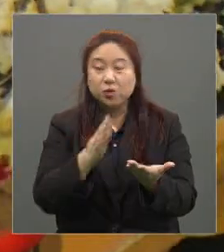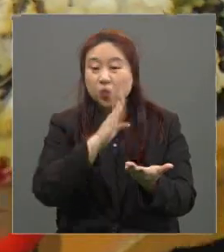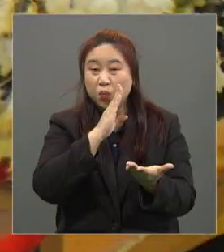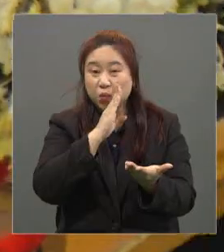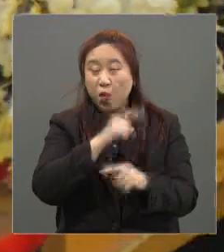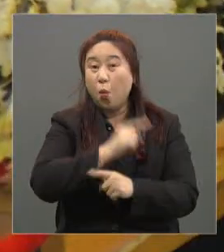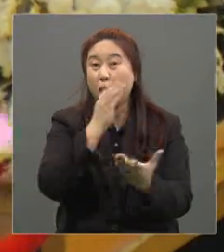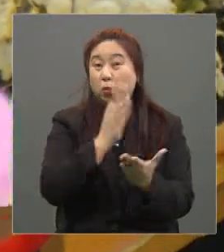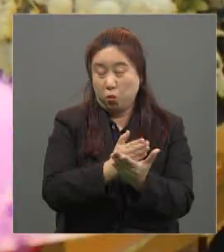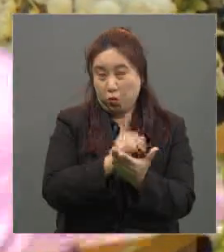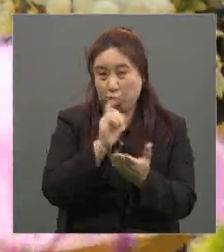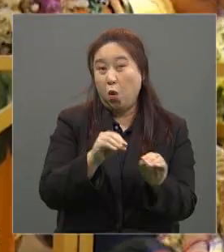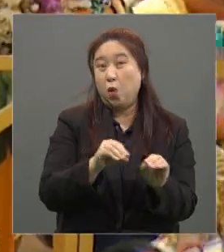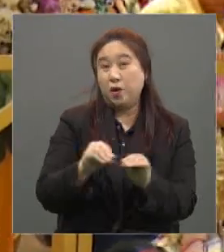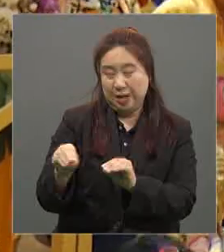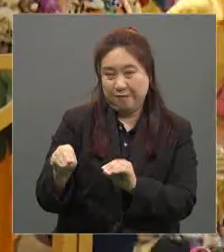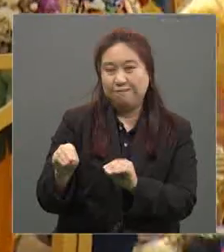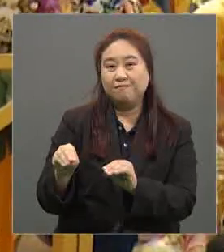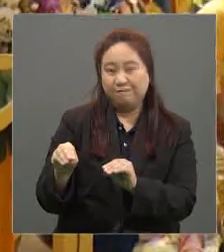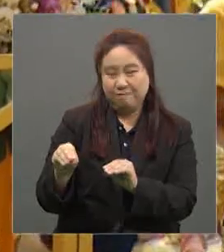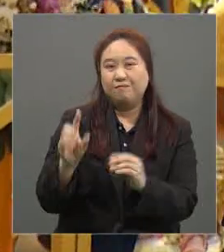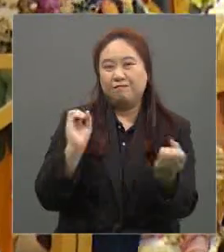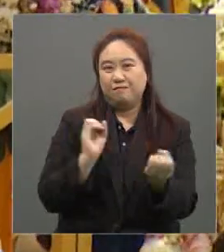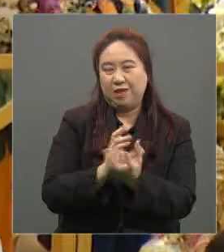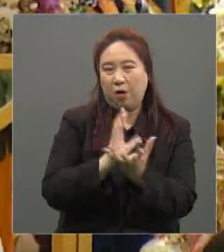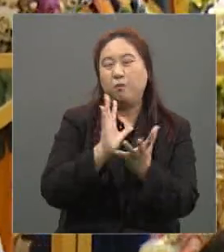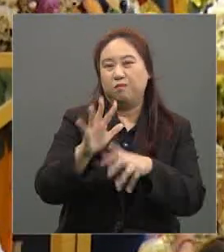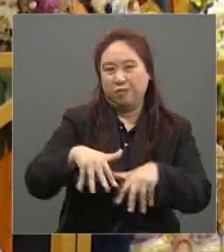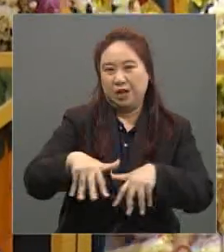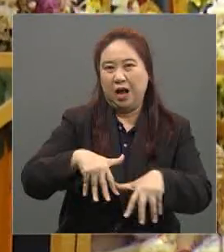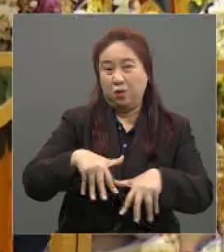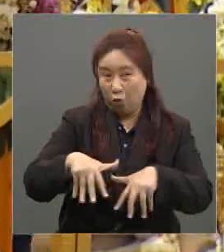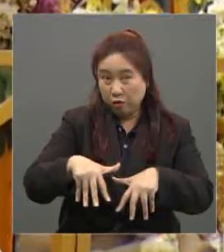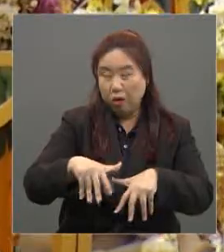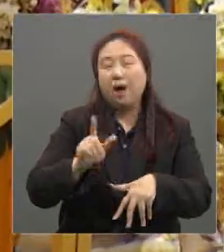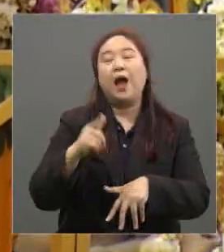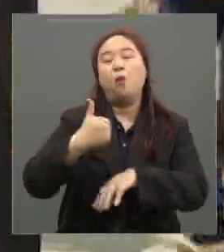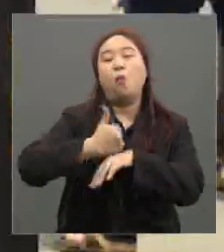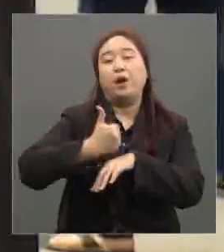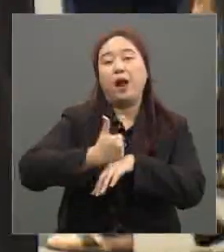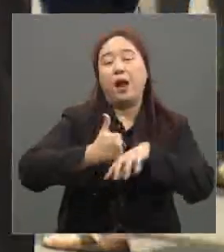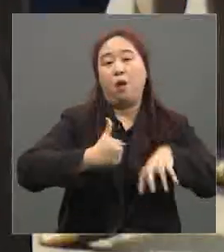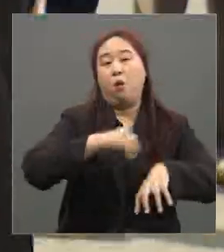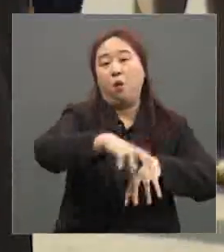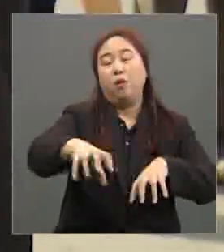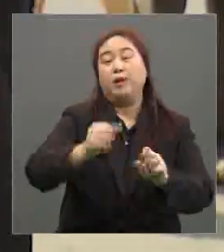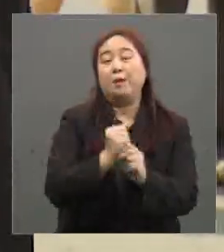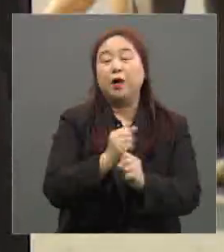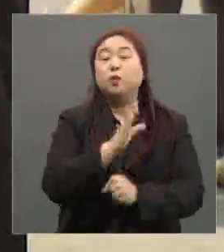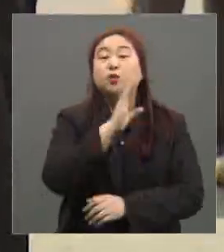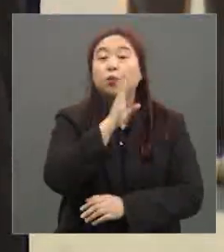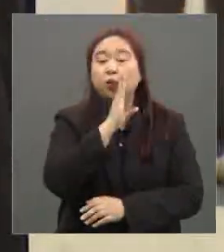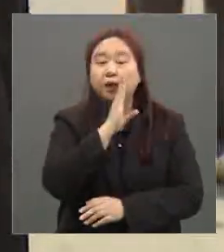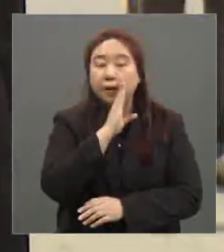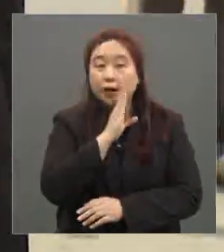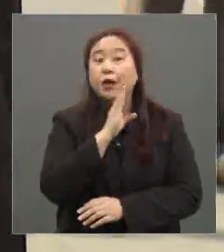ตามวันอยู่ที่ประกาศก็จะเพิ่มกระทบต่อการให้บริการพี่น้องประชาชนก็จะให้หัวหน้าสวนราชการนั้นๆนะคะพิจารณาดำเนิน